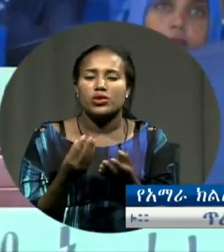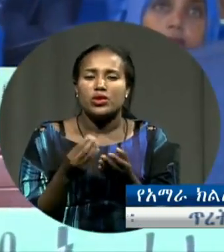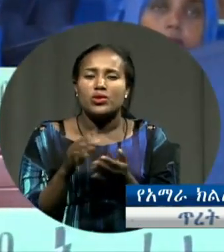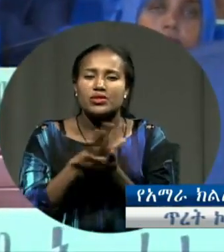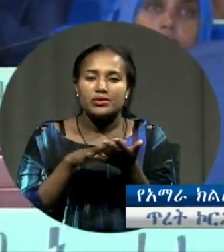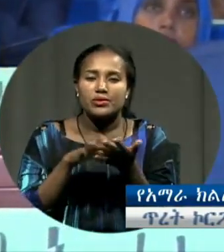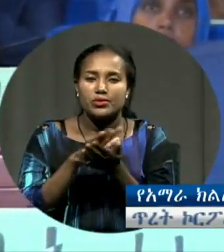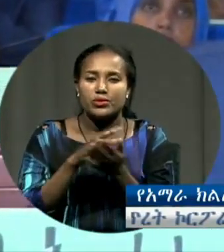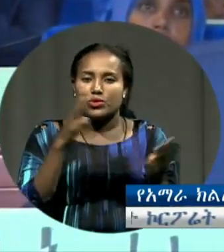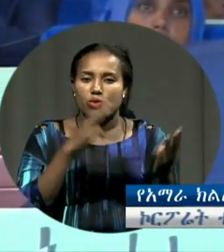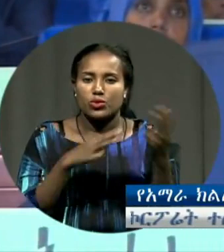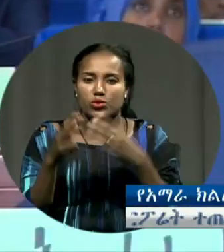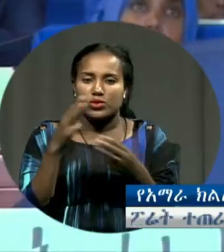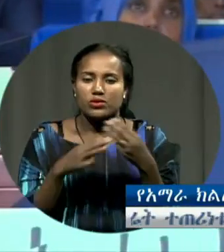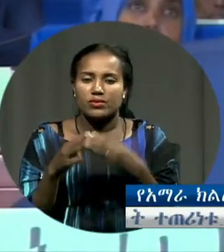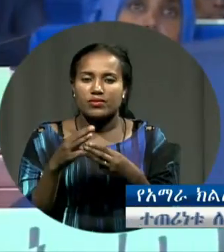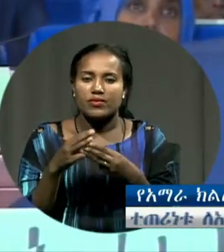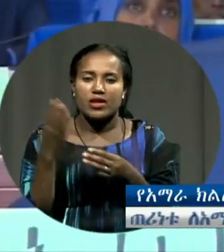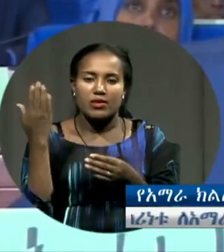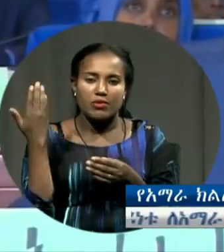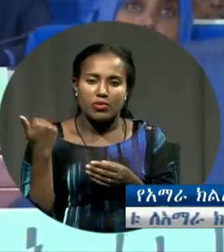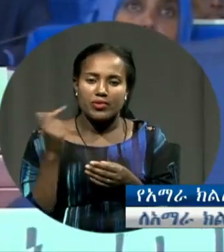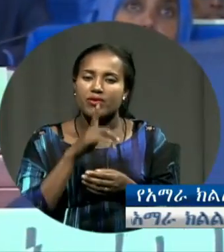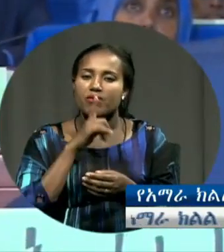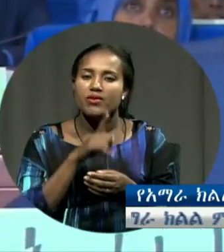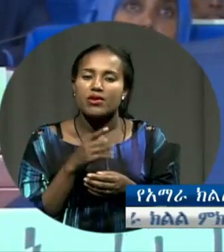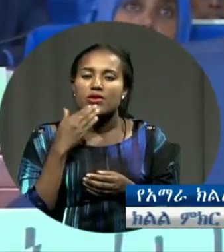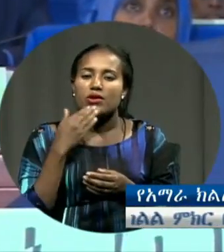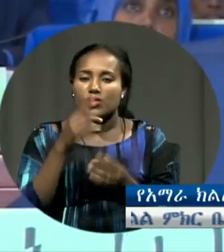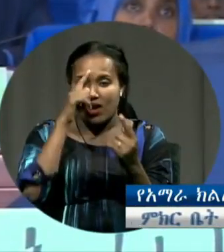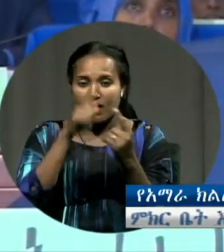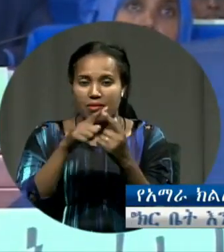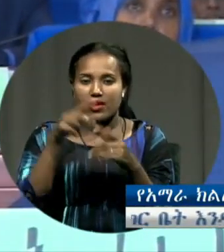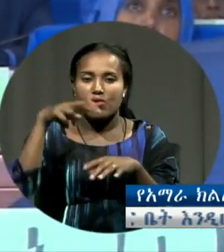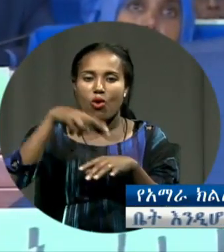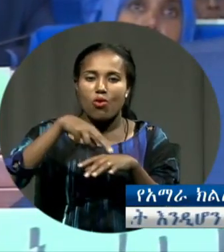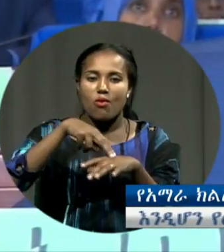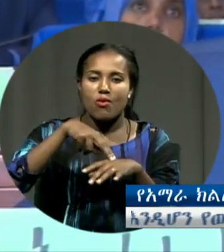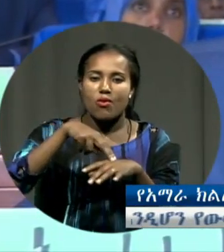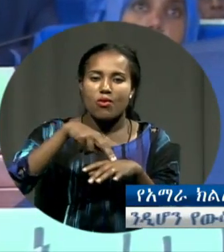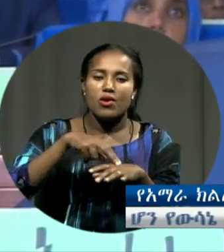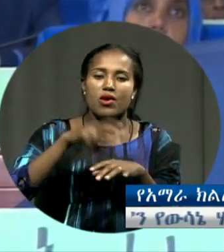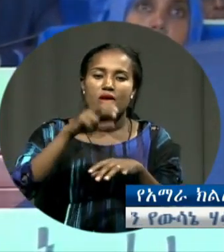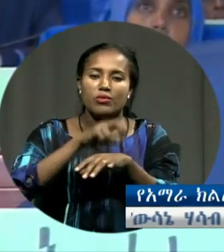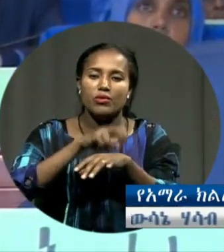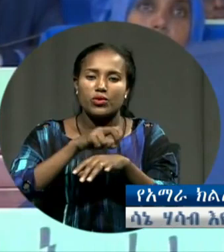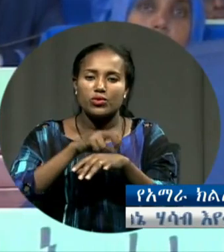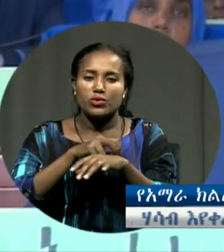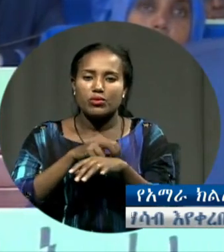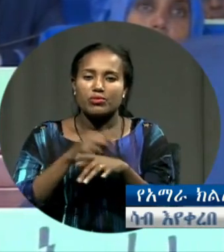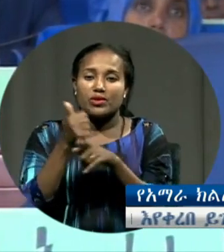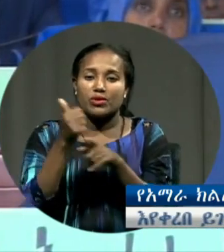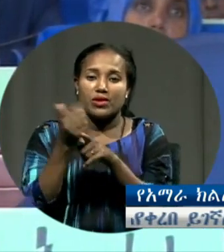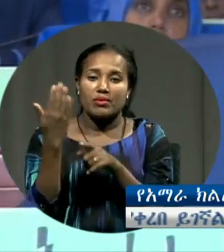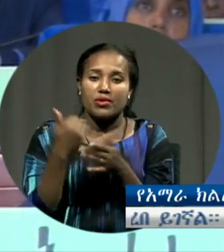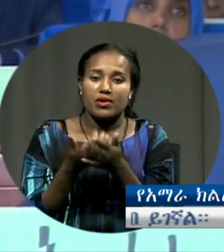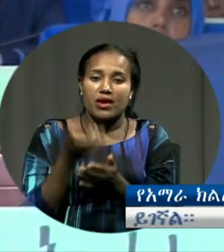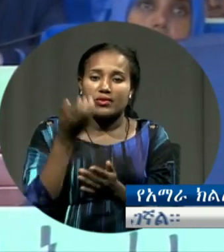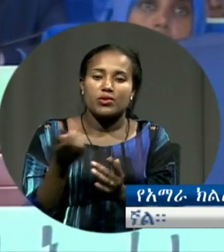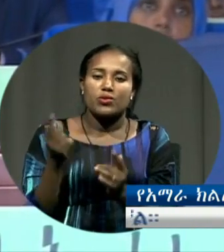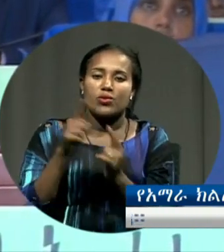ውስብስብ ችግሮች የነበሩበት ነው። ለጥሩ አላማ ተቋቁሞ በወቅቱ በትግሉ የነበረው ሀብት ወደ